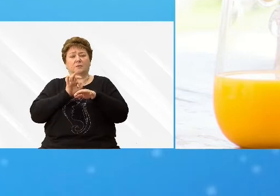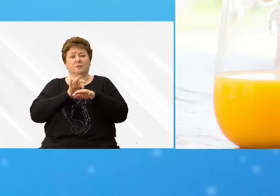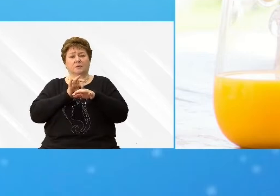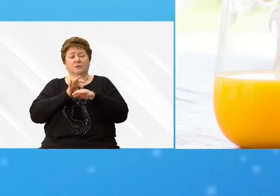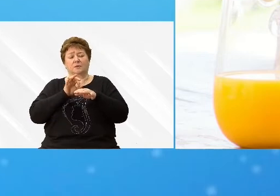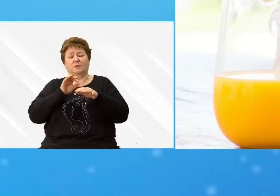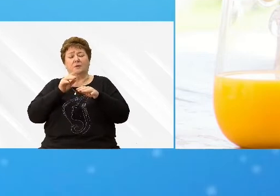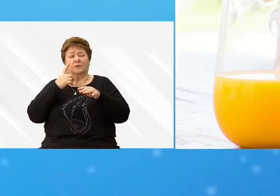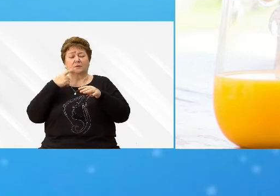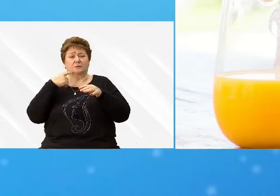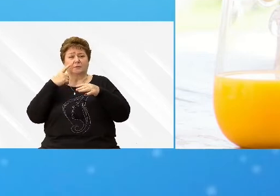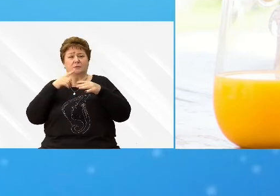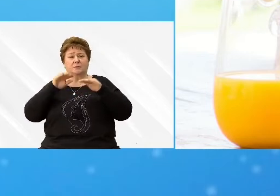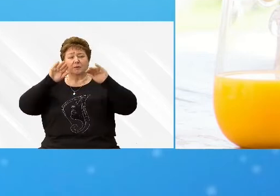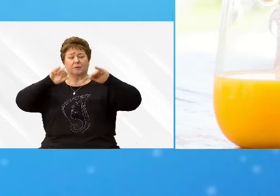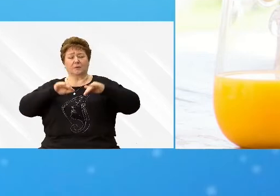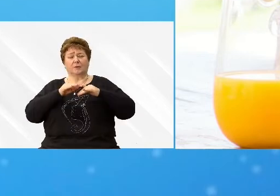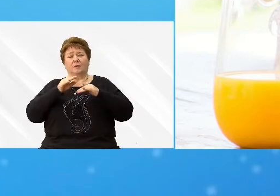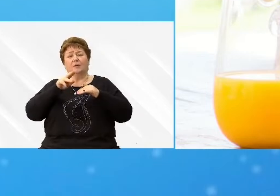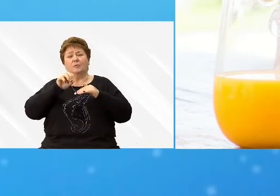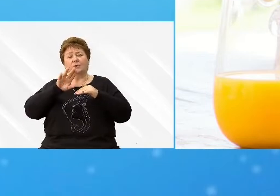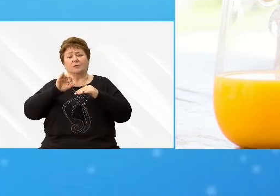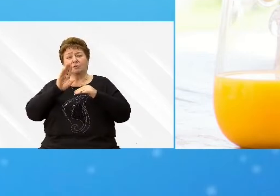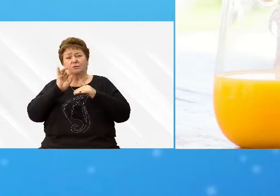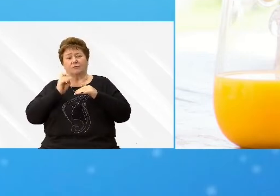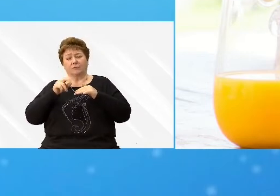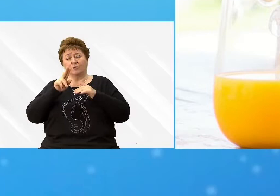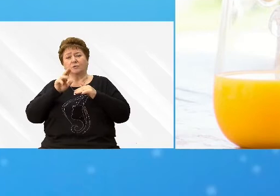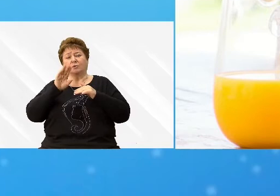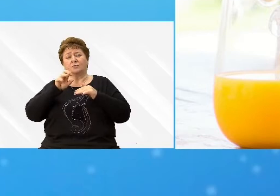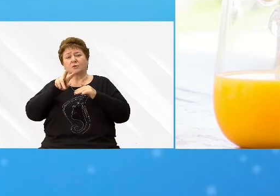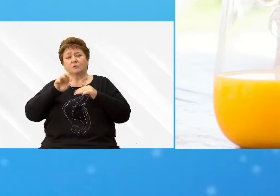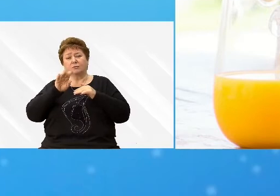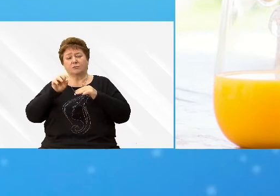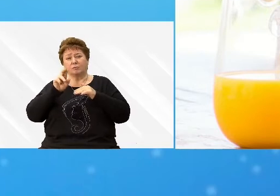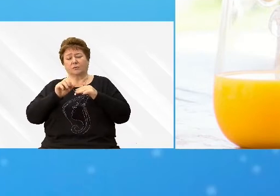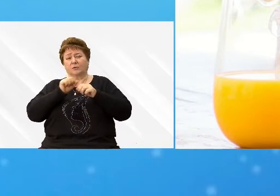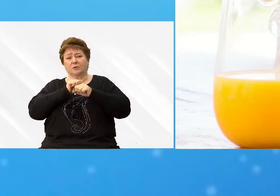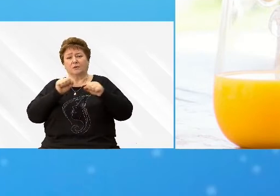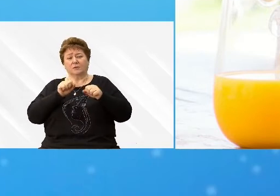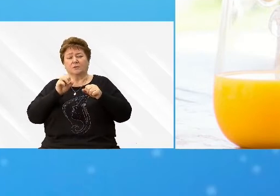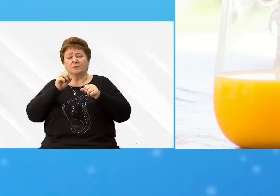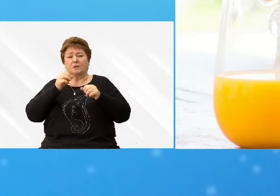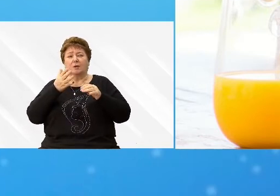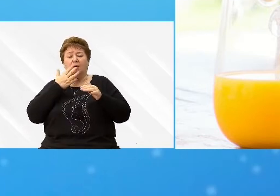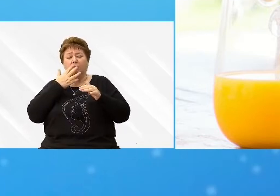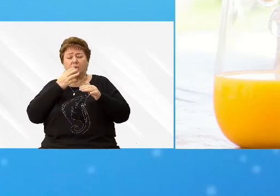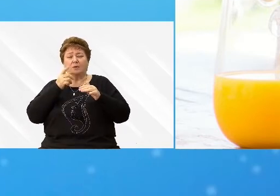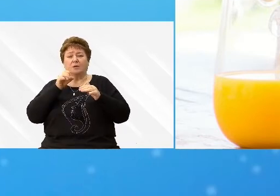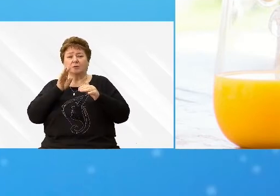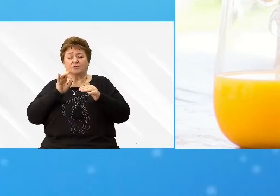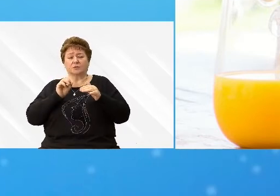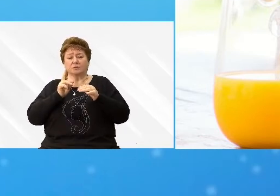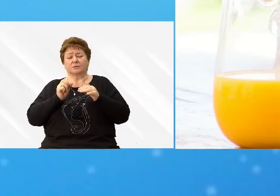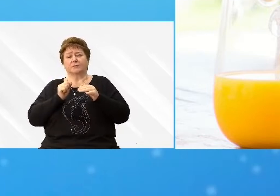слизистых оболочек пищевода и желудка нельзя злоупотреблять и специями горчицы